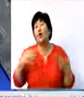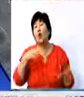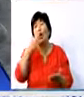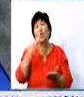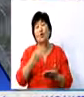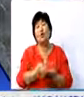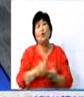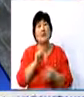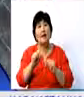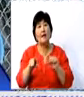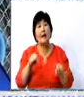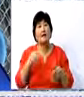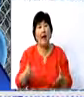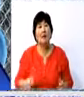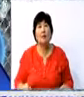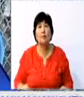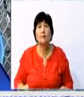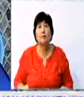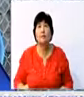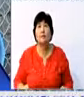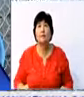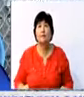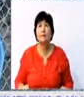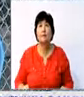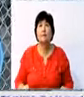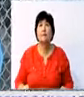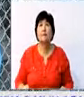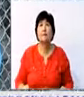жауапкершілік артылған. Ерболат Тұрсынғожа, Нұржан Мұзарапшин, Төрехан Қожахметов, Қызылорда телеарнасы.